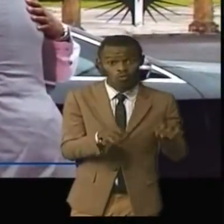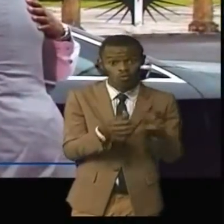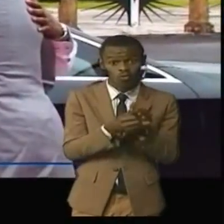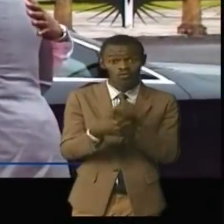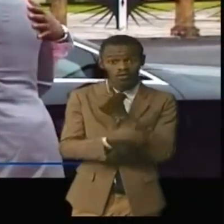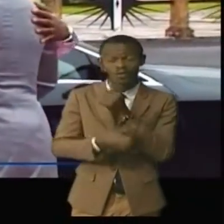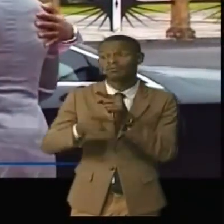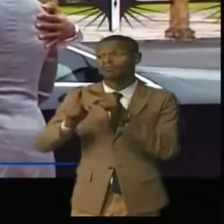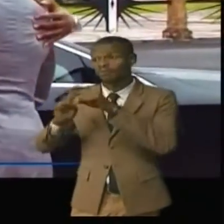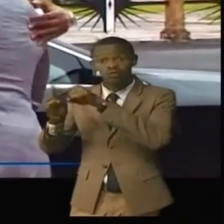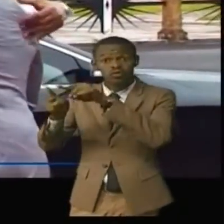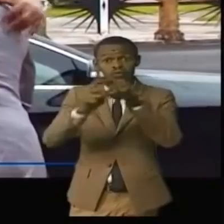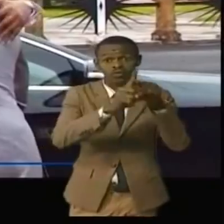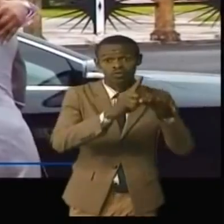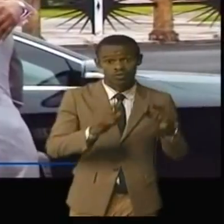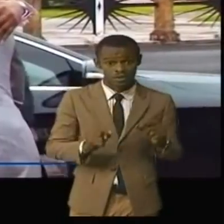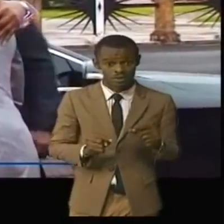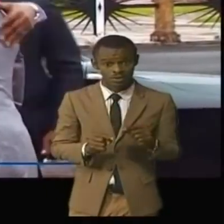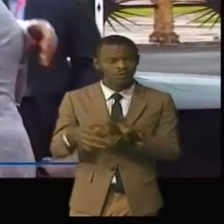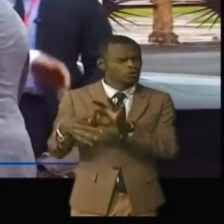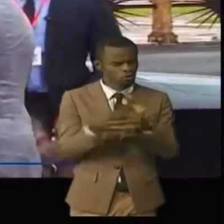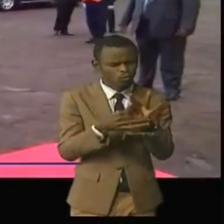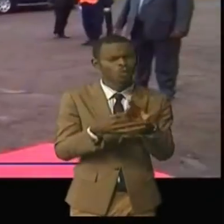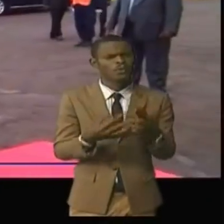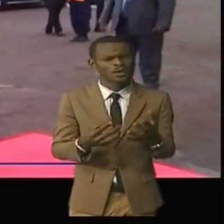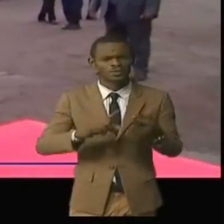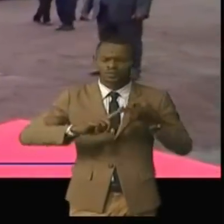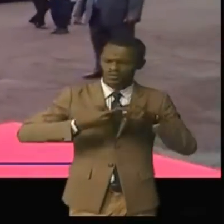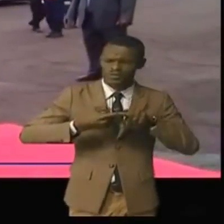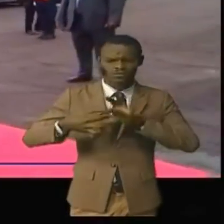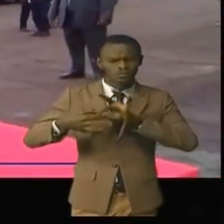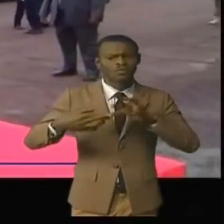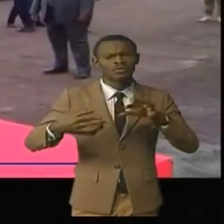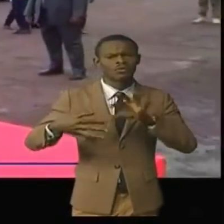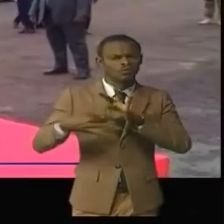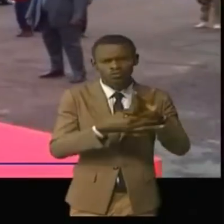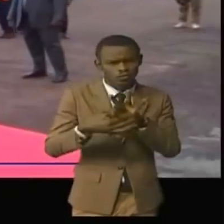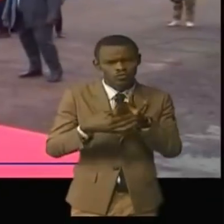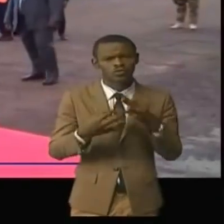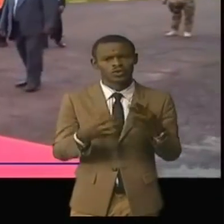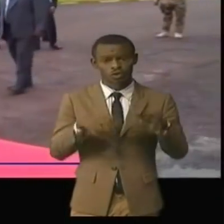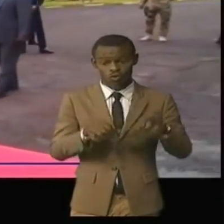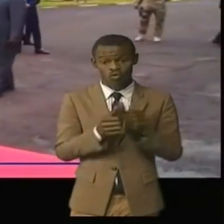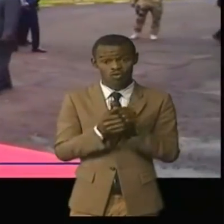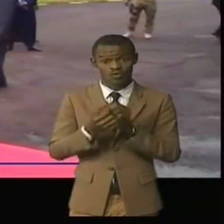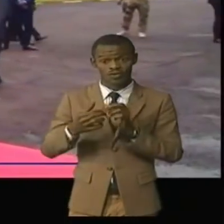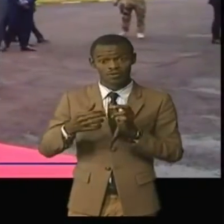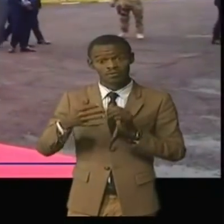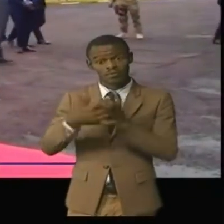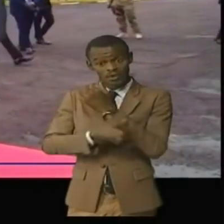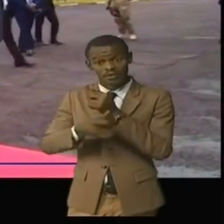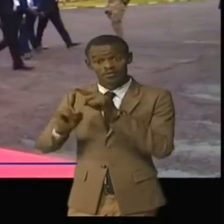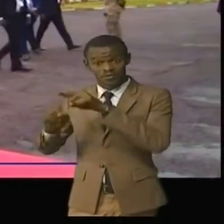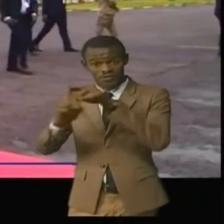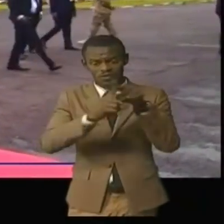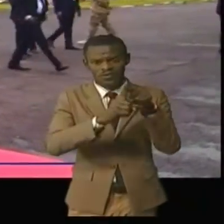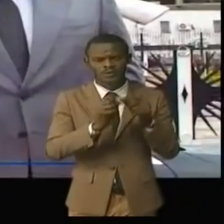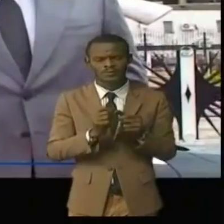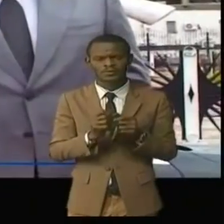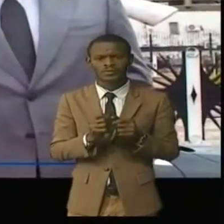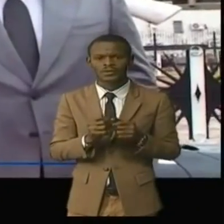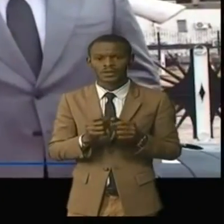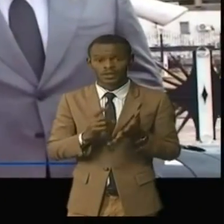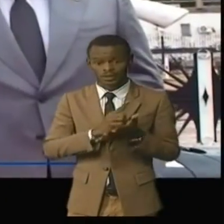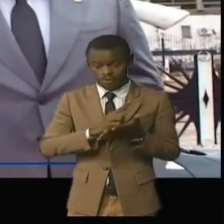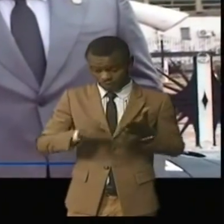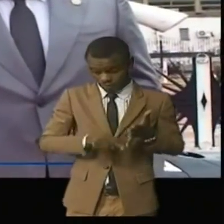redynamisation de relations d'amitié et de coopération bilatérale entre leurs différents pays et la RDC. En début de semaine, le président